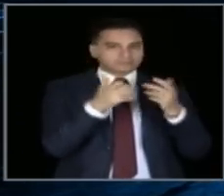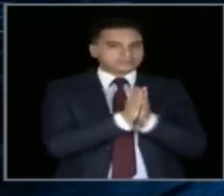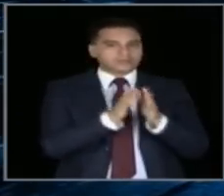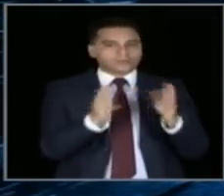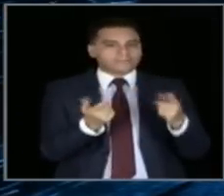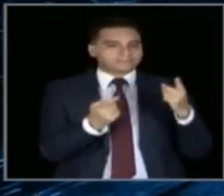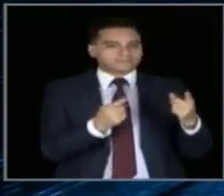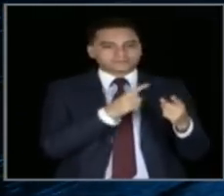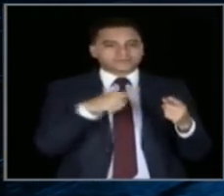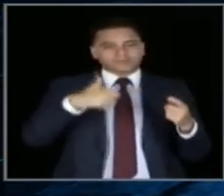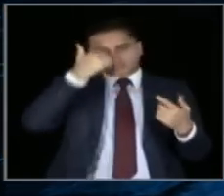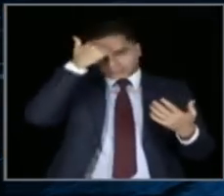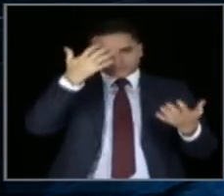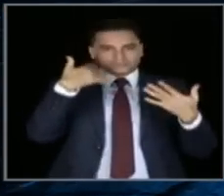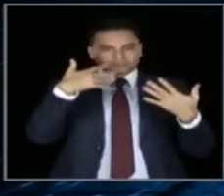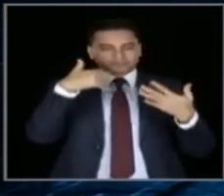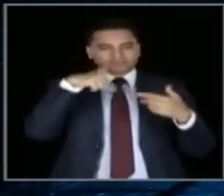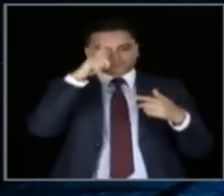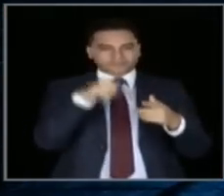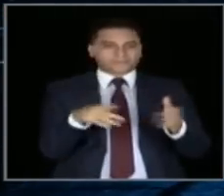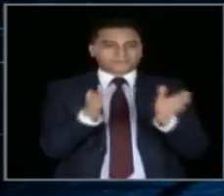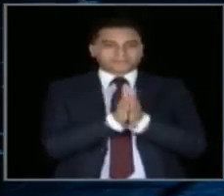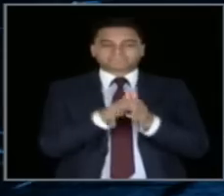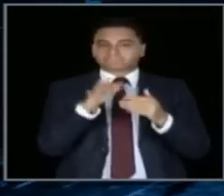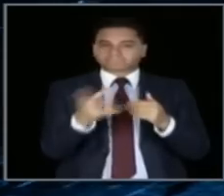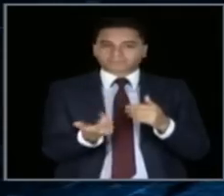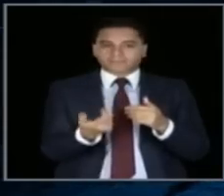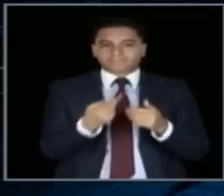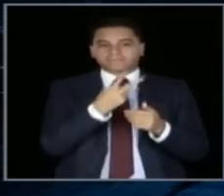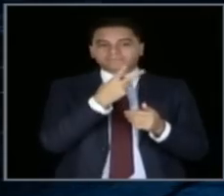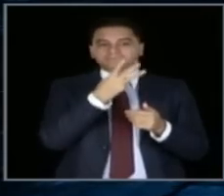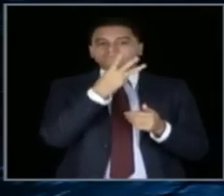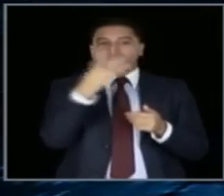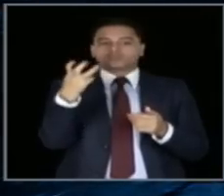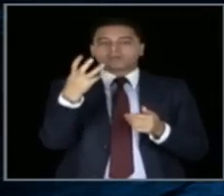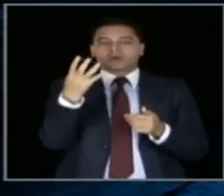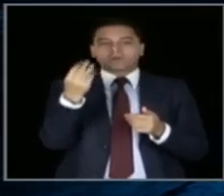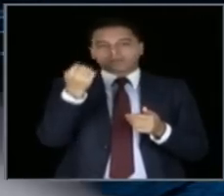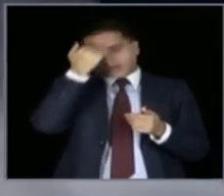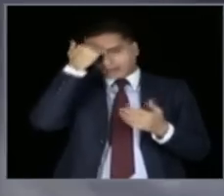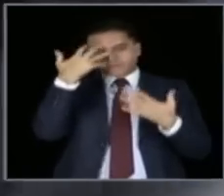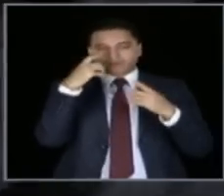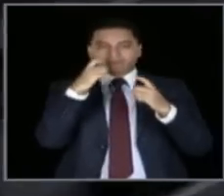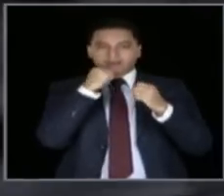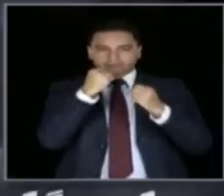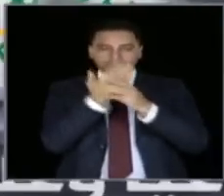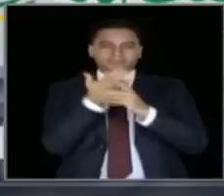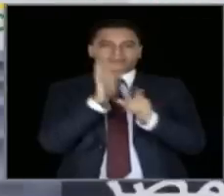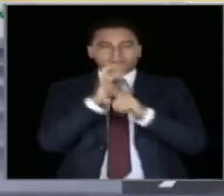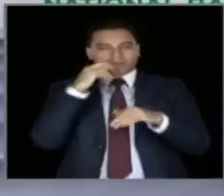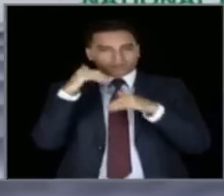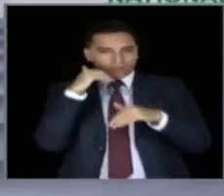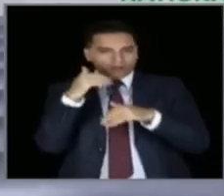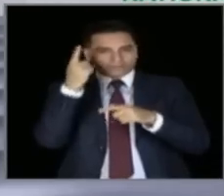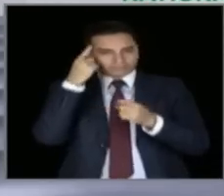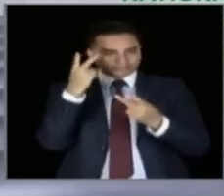بما يساوي 160,000 جنيه، ويبقى الرصيد لحد دلوقتي 340,000 جنيه في خزنة البنك الأهلي لدعم